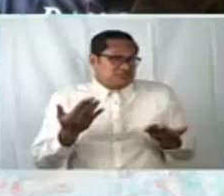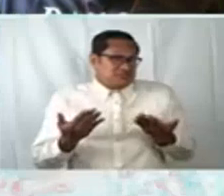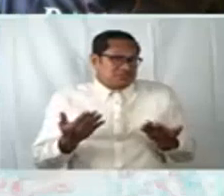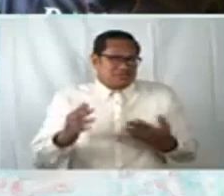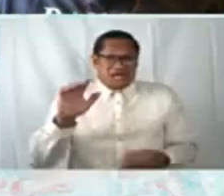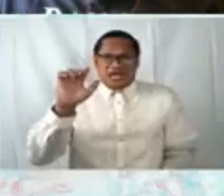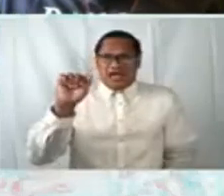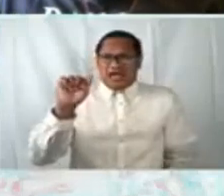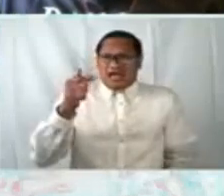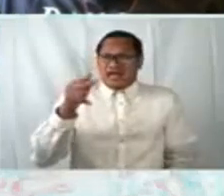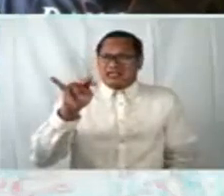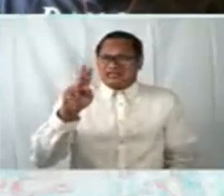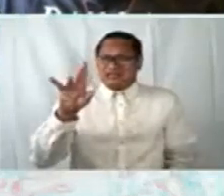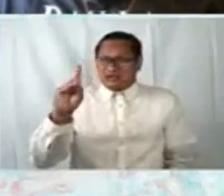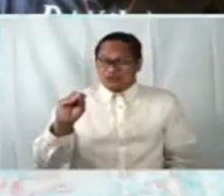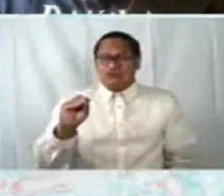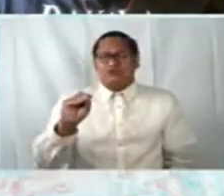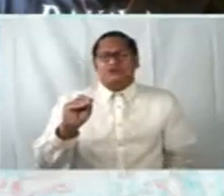Aguinaldo